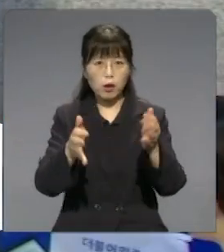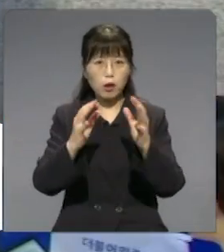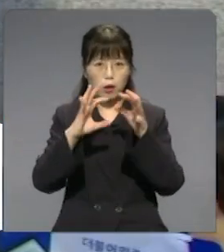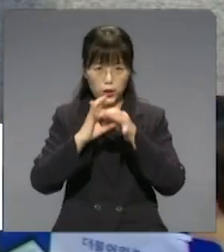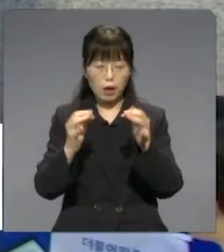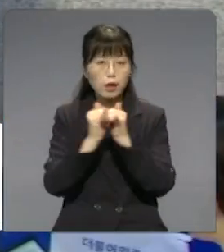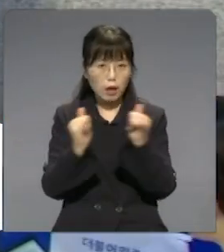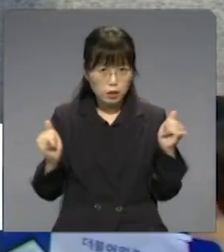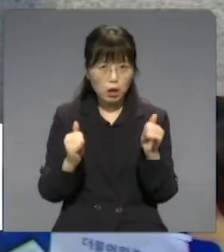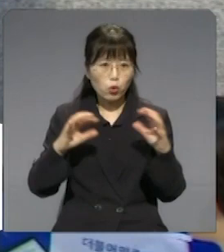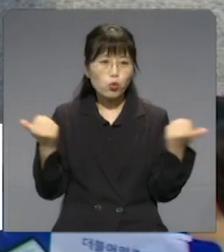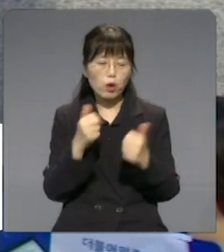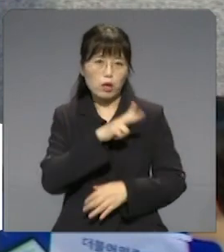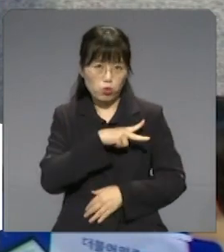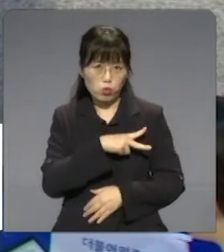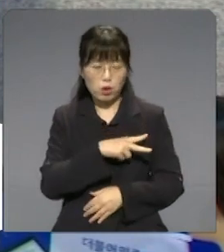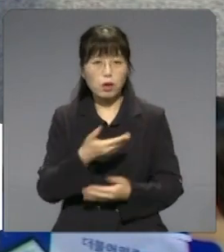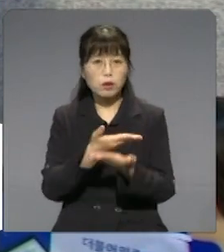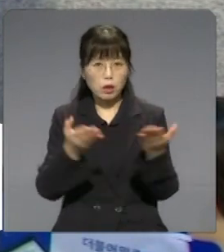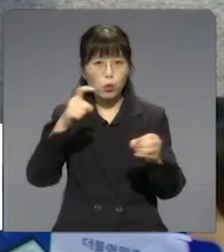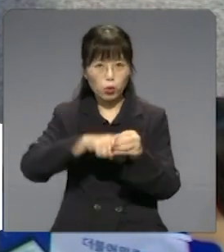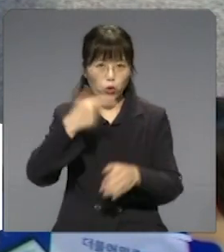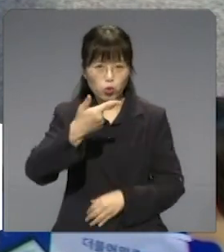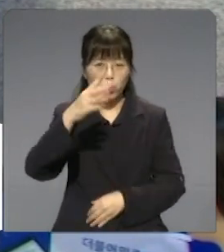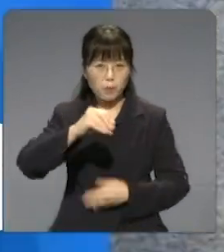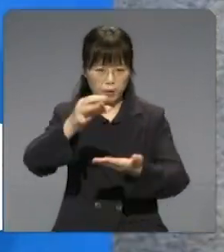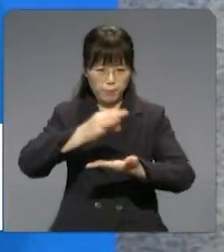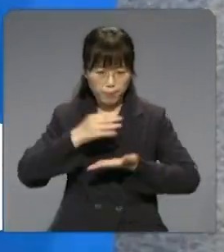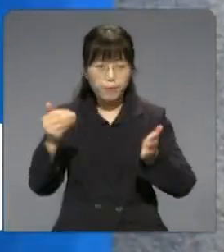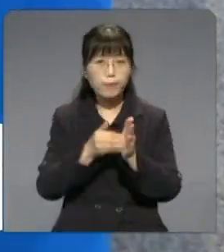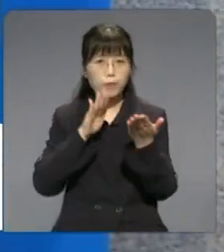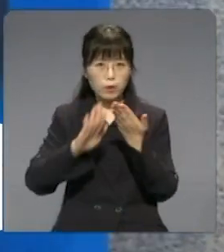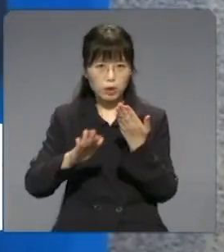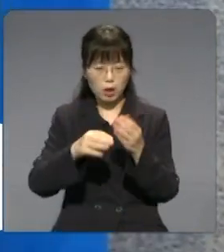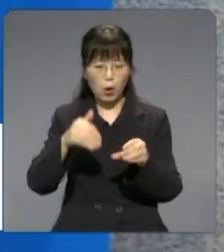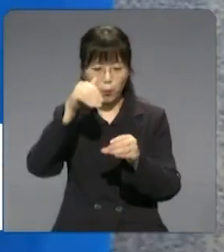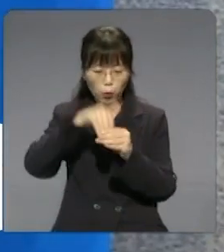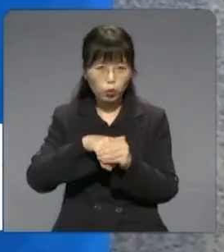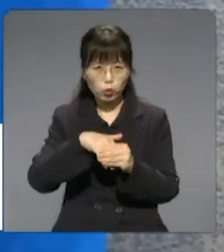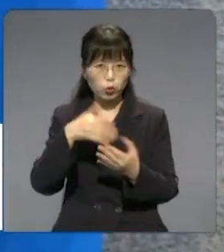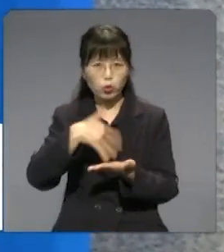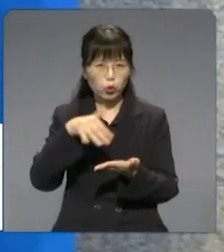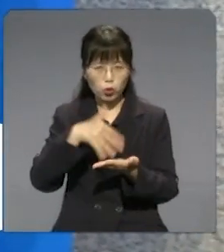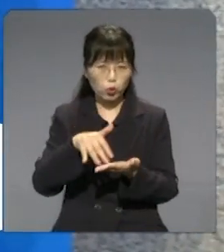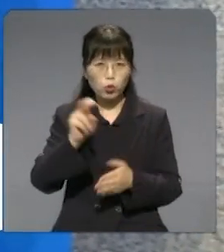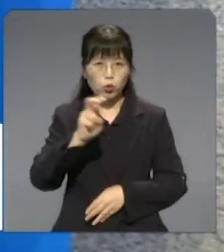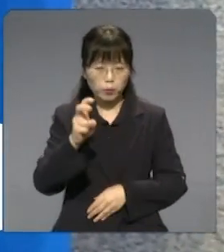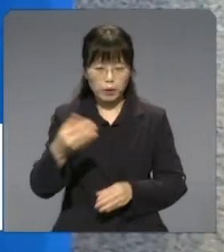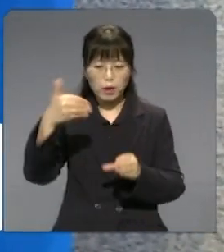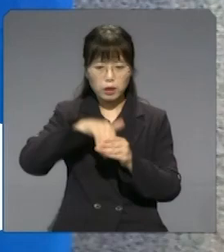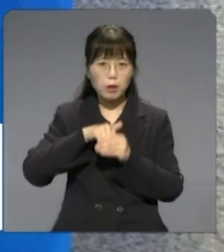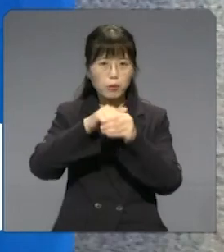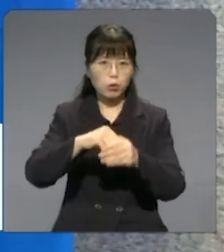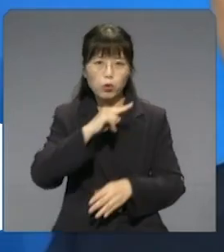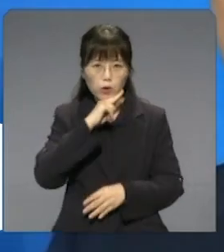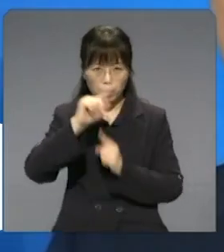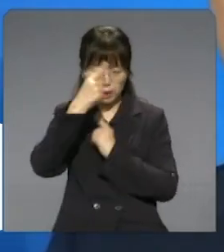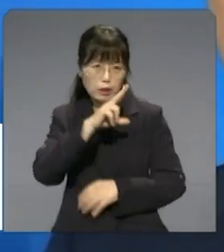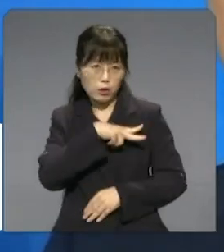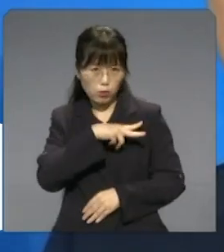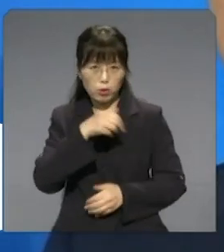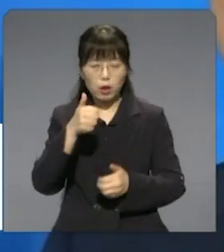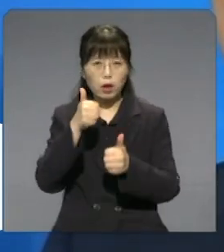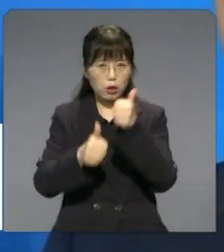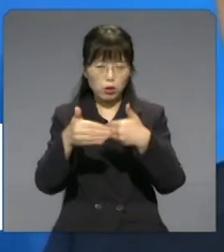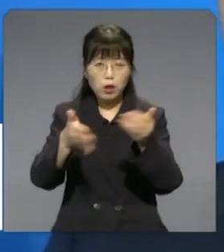관계자들에게 국회의원 제공용으로 6천만원을 수수한 뒤 봉투 20개에 담아 살포한 혐의를이 의원은